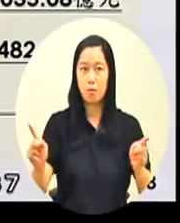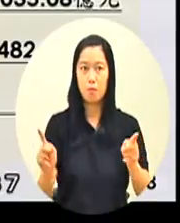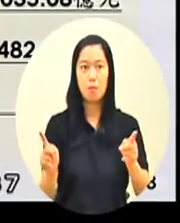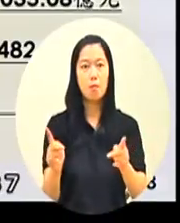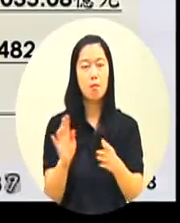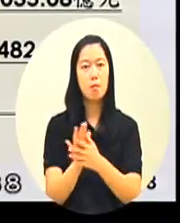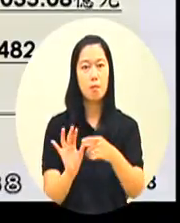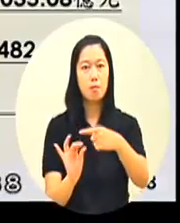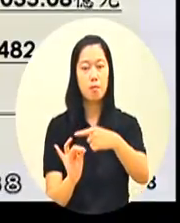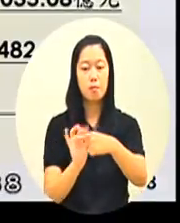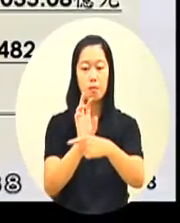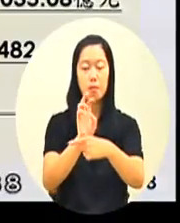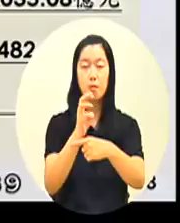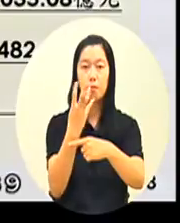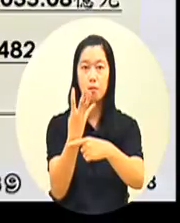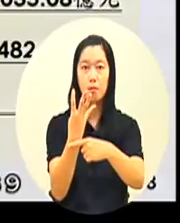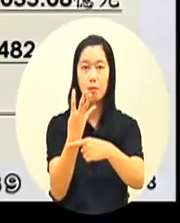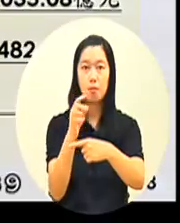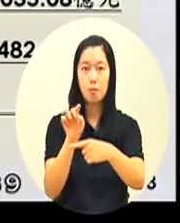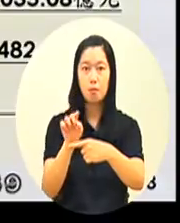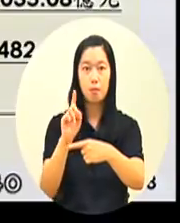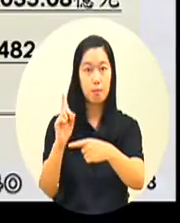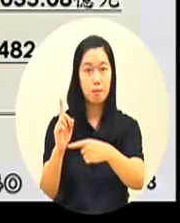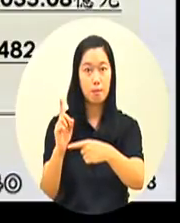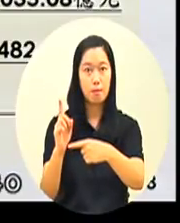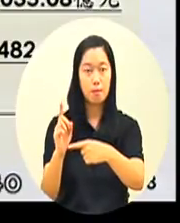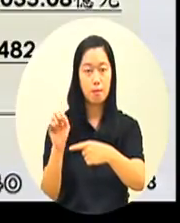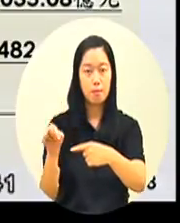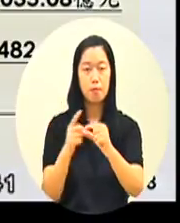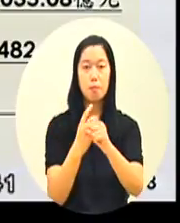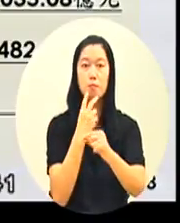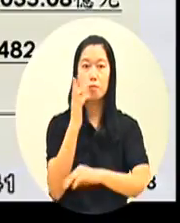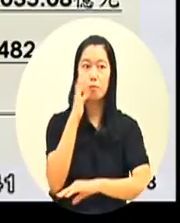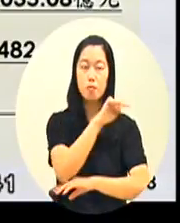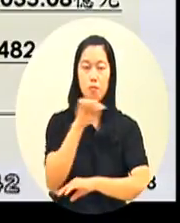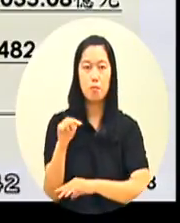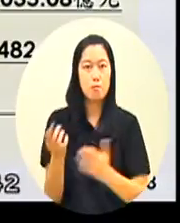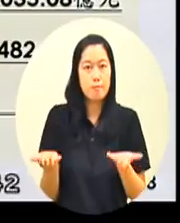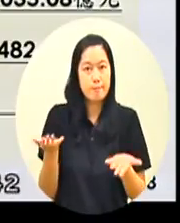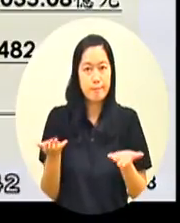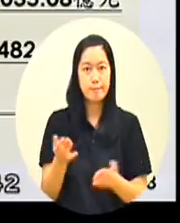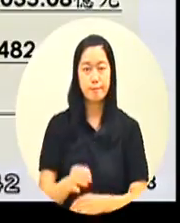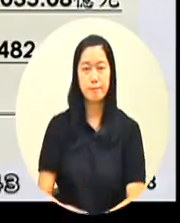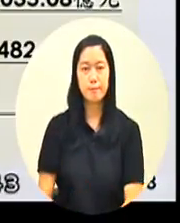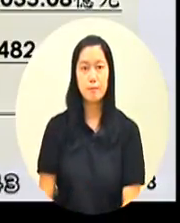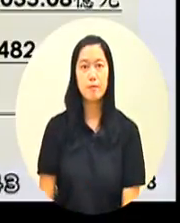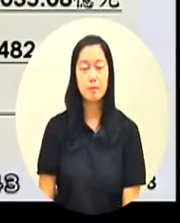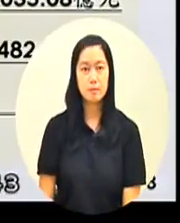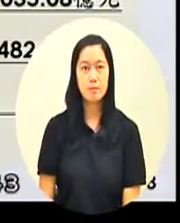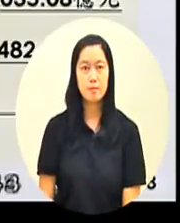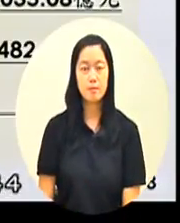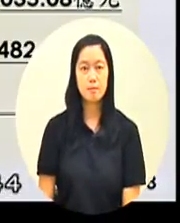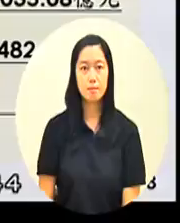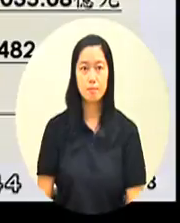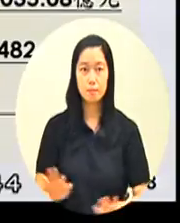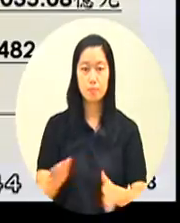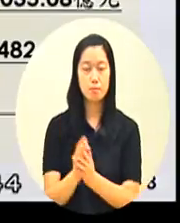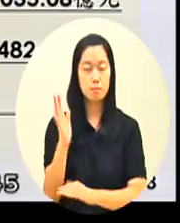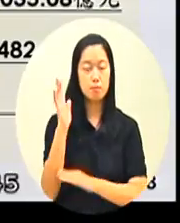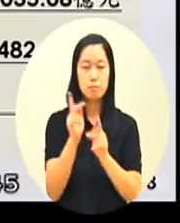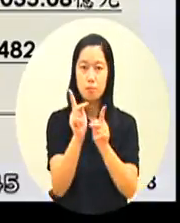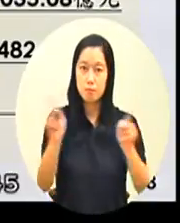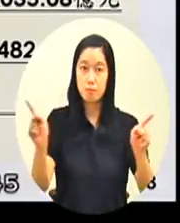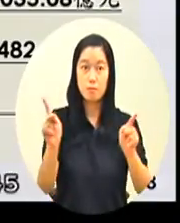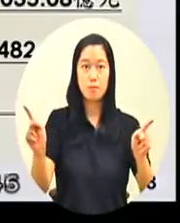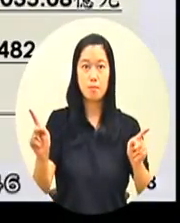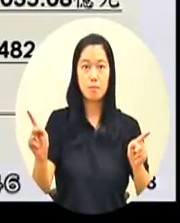84.1%，跟中央是差不多的啊。 跟中央目前的举债的这